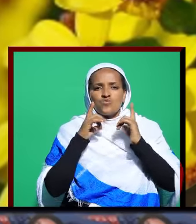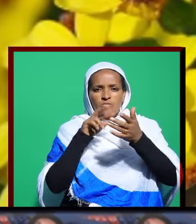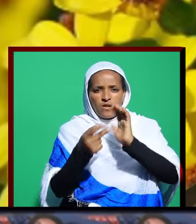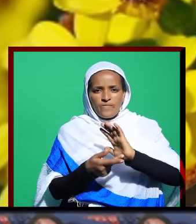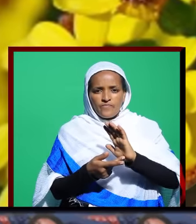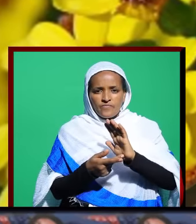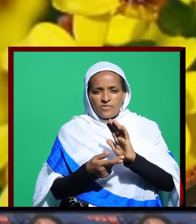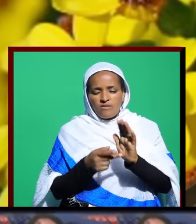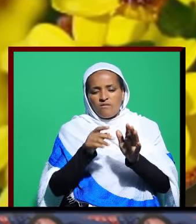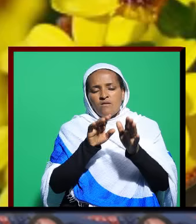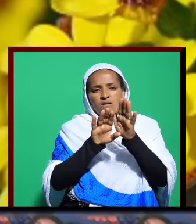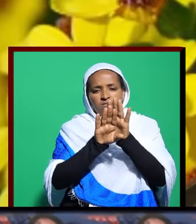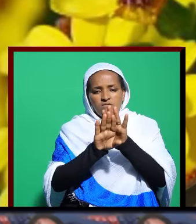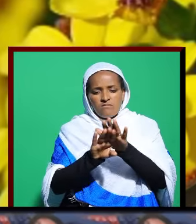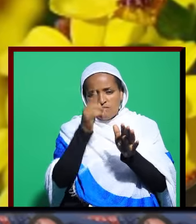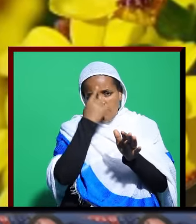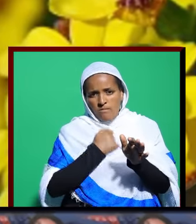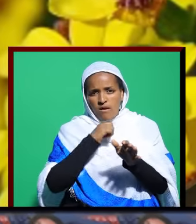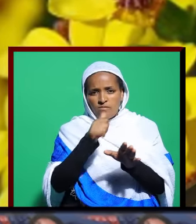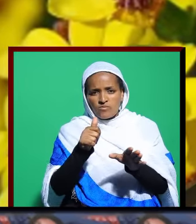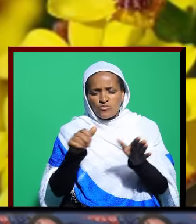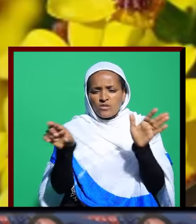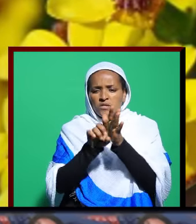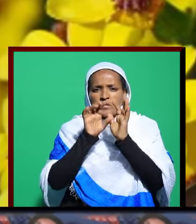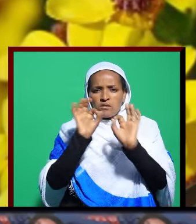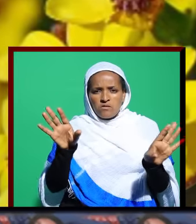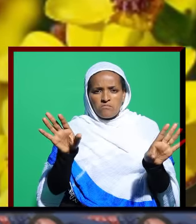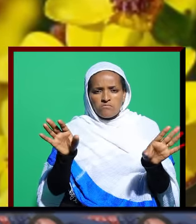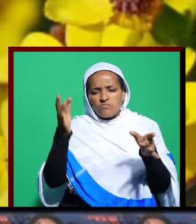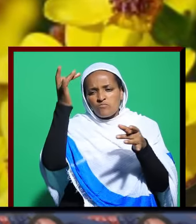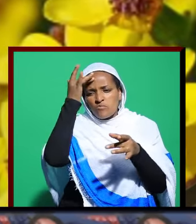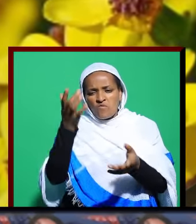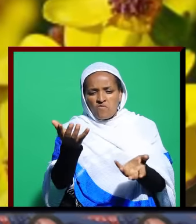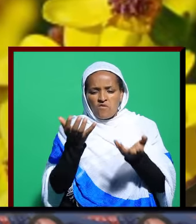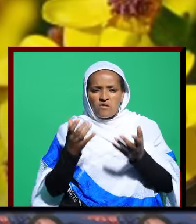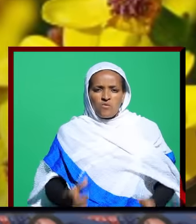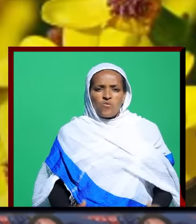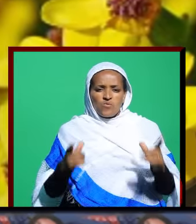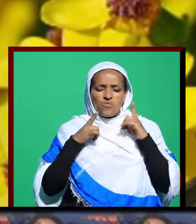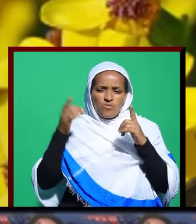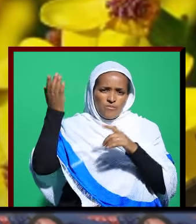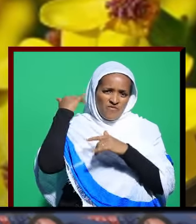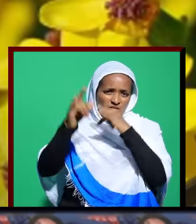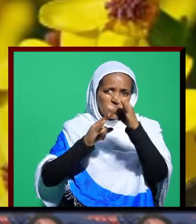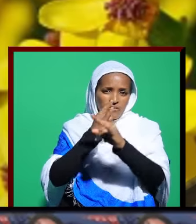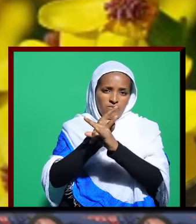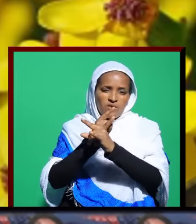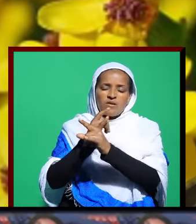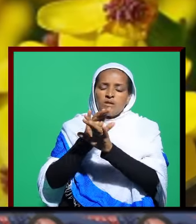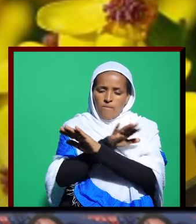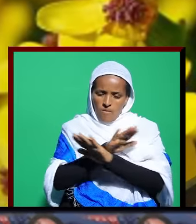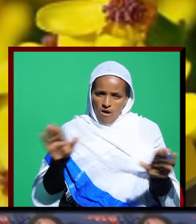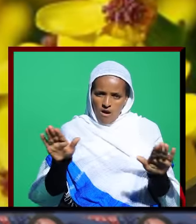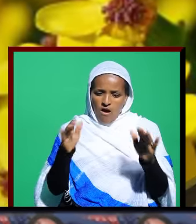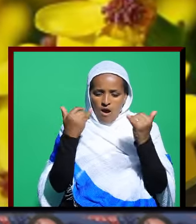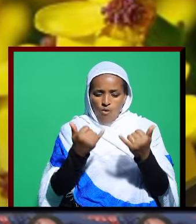ኑሩበት። የአሕዛብን ፈቃድ ያደረጋችሁበት ማለት አሕዛብ ሕግ የላቸውም፣ እንደፈለጉ ነው የሚኖሩት። እንደፈለጋችሁ የኖራችሁበት ያ ዘመን ይብቃ